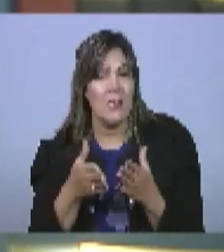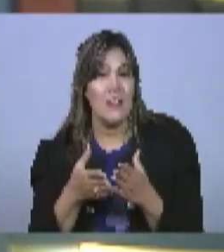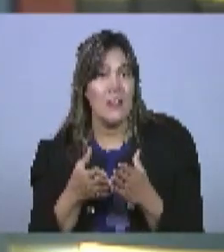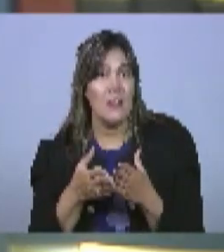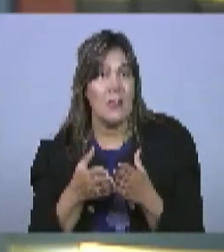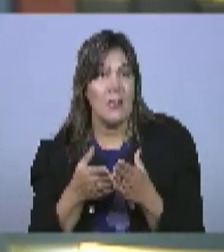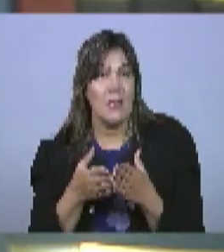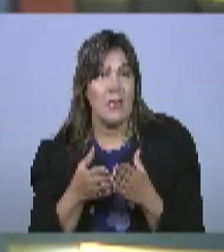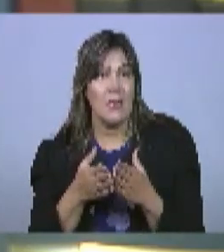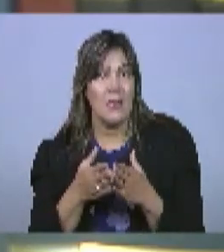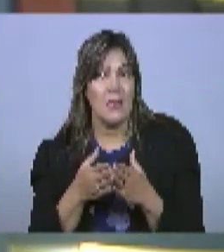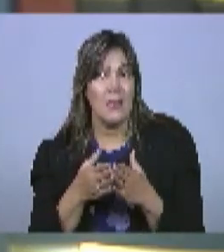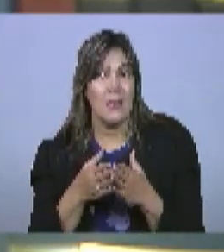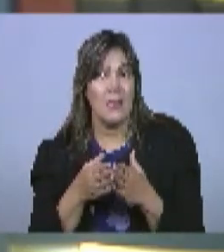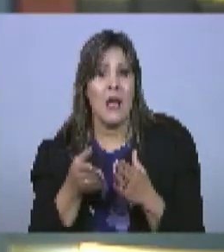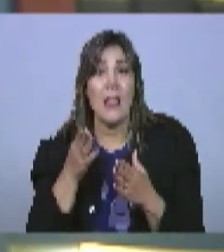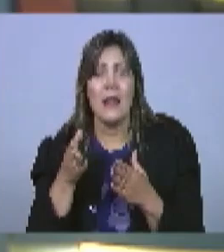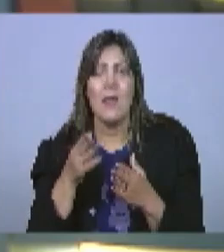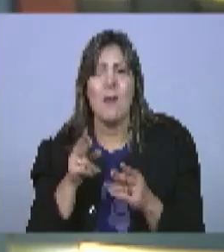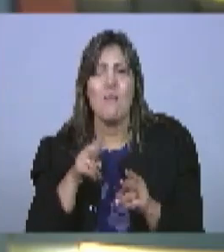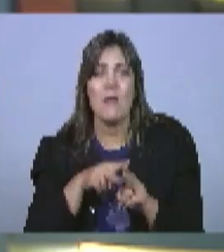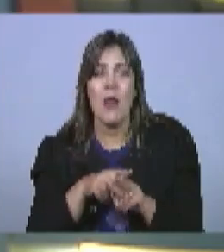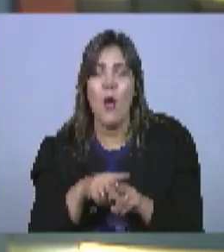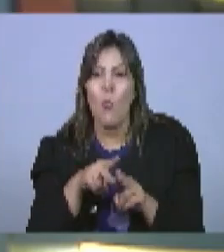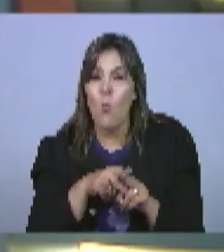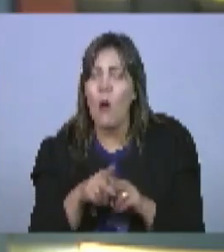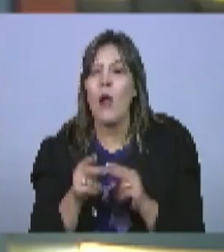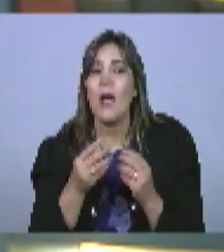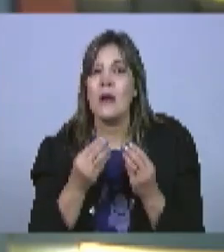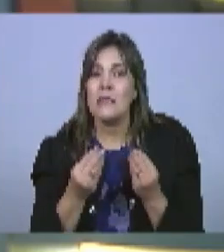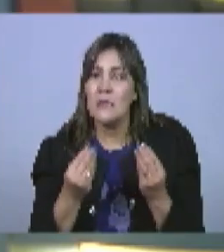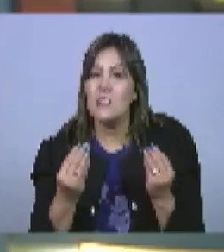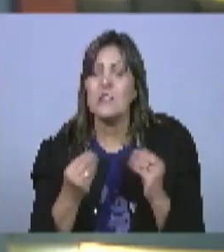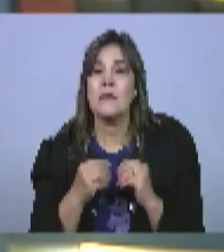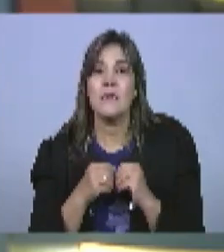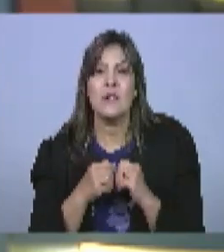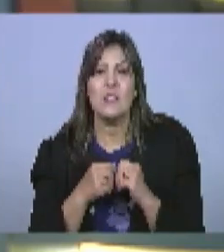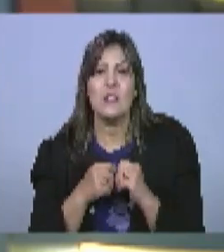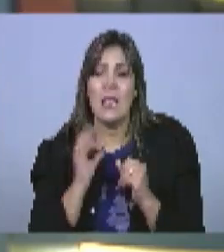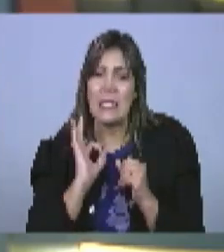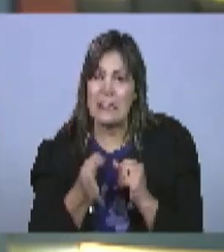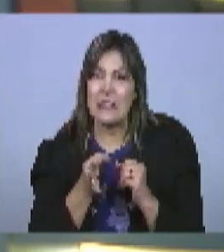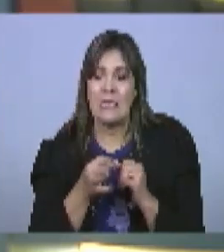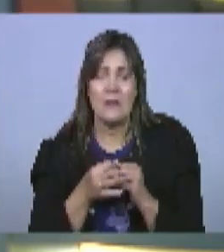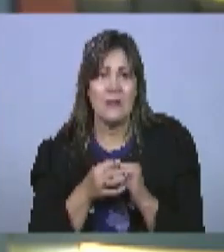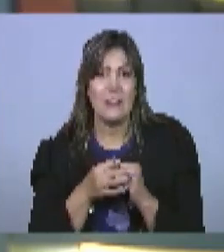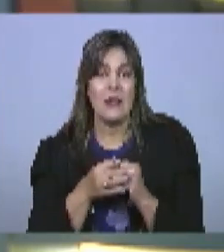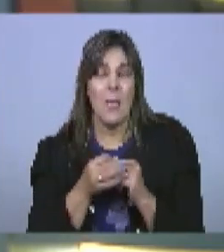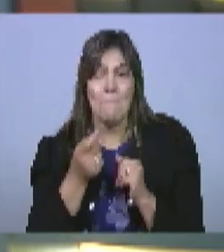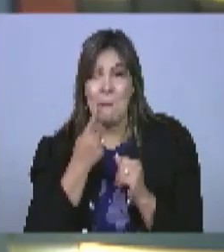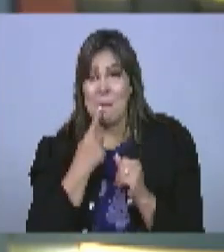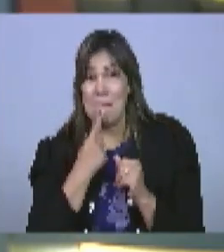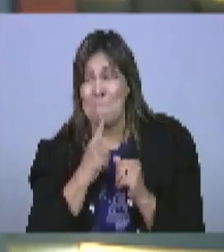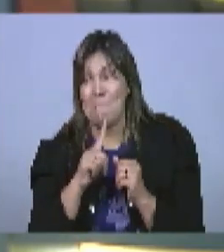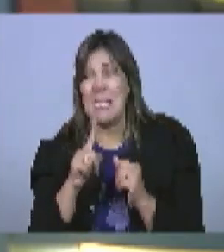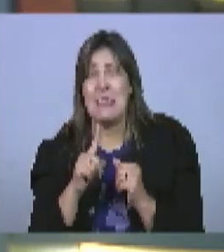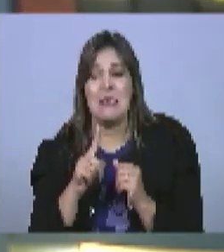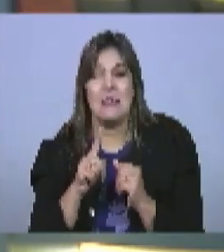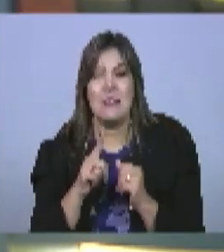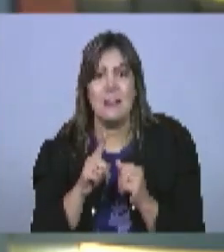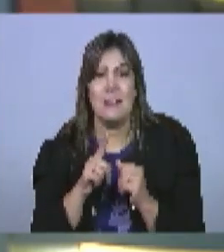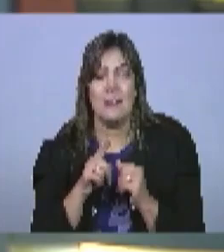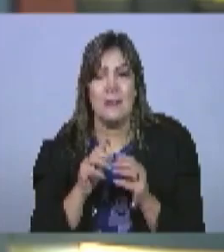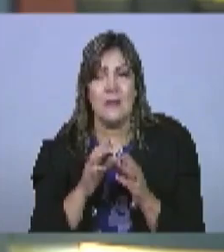الصدد يعني هتتوجع من اي عمليه كبرى لحزب الله بالتاكيد ولكن في